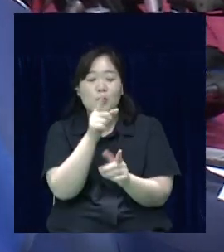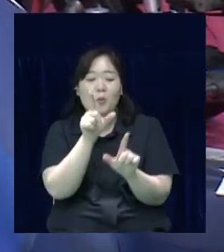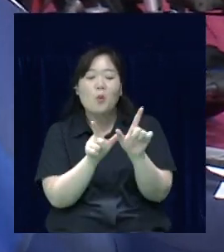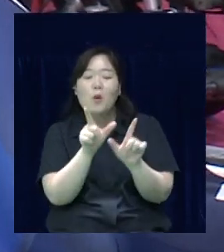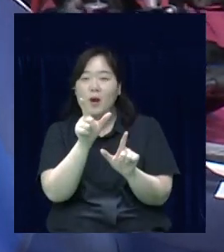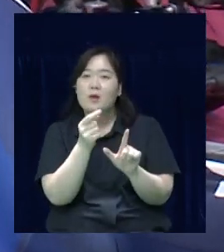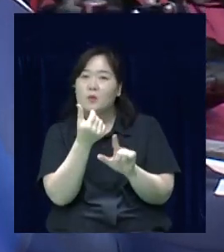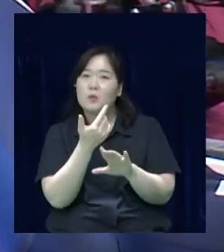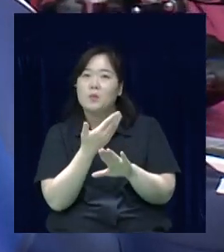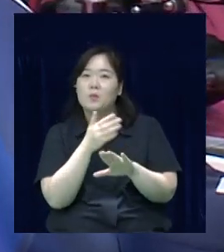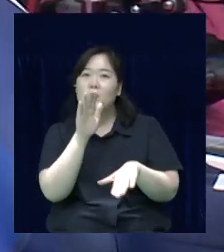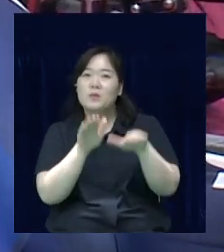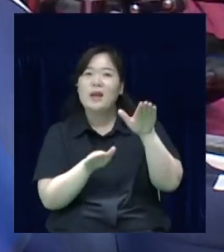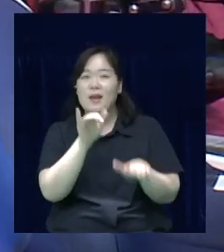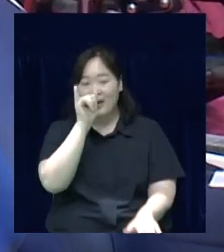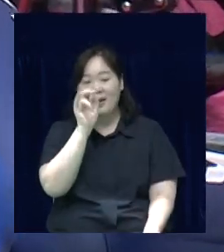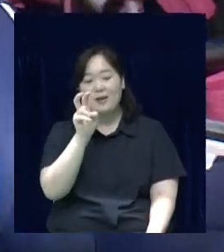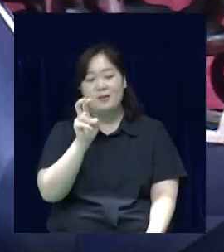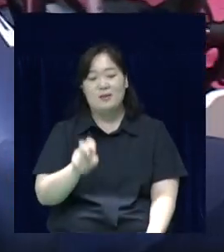또. 예.